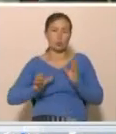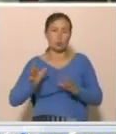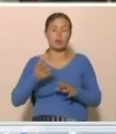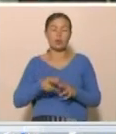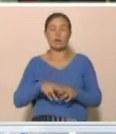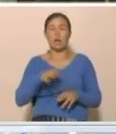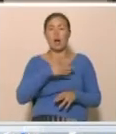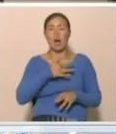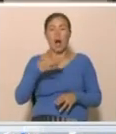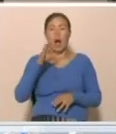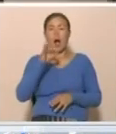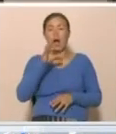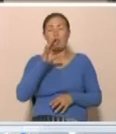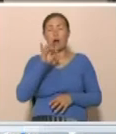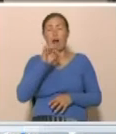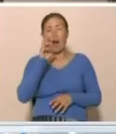и радиологии.